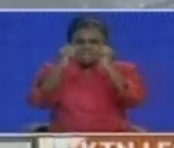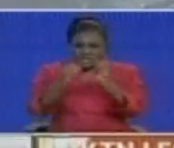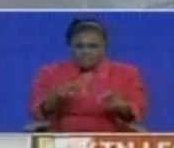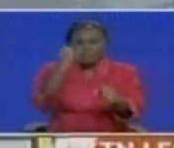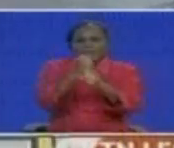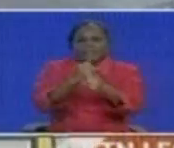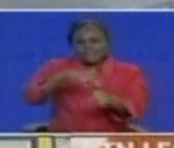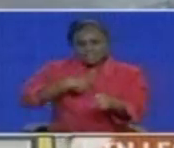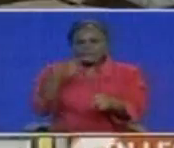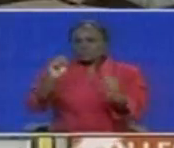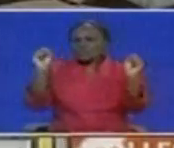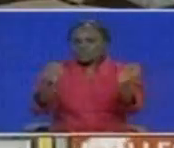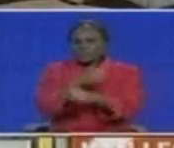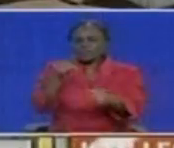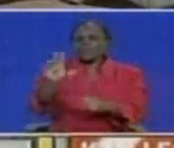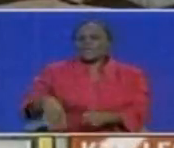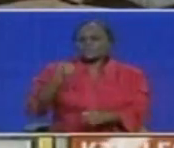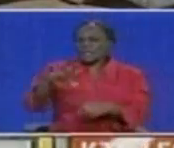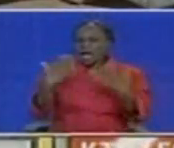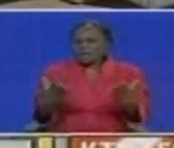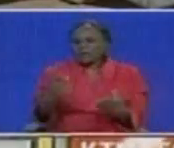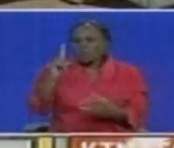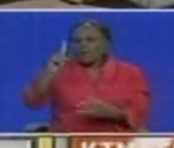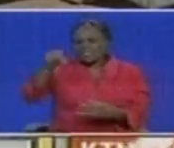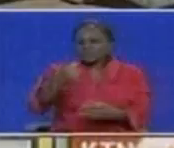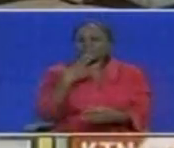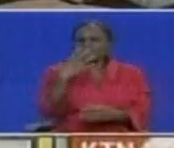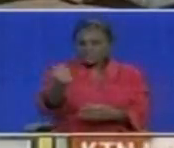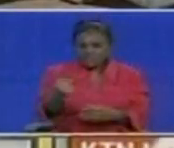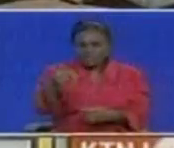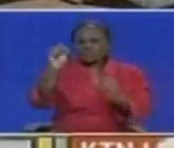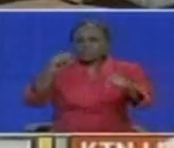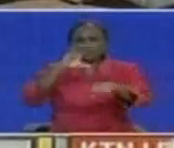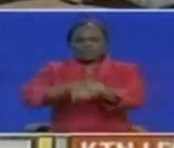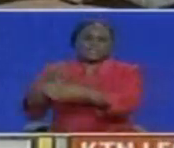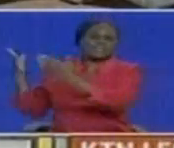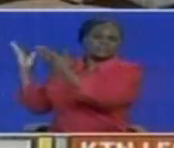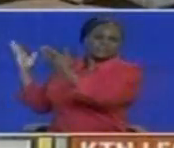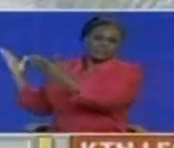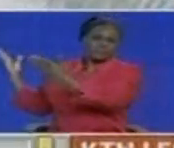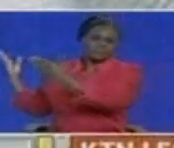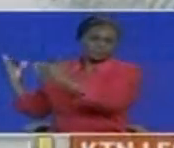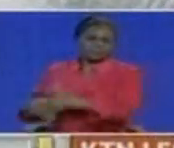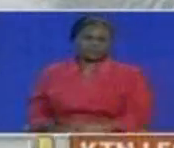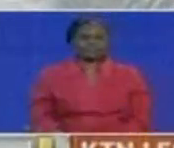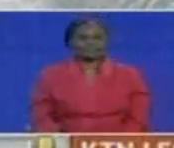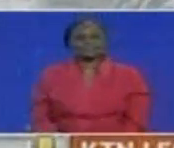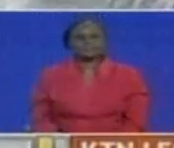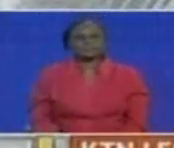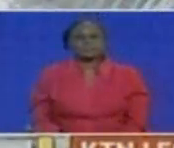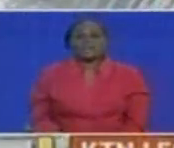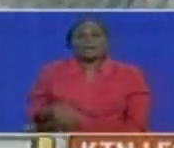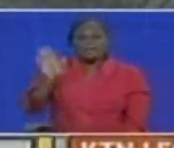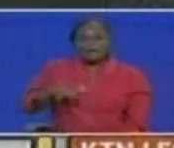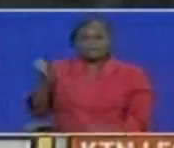kujitengenezea kutakulemea, itakugharimu kati ya shilingi 1500 na 6000 kuzi wa jiko hili. Mama